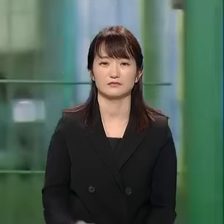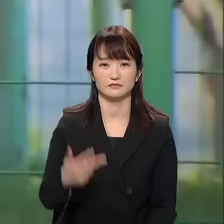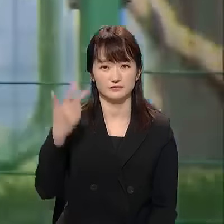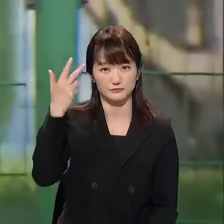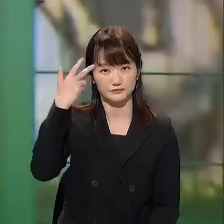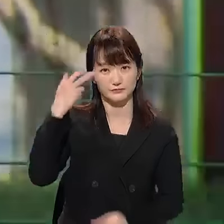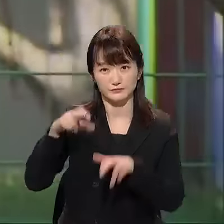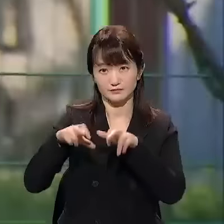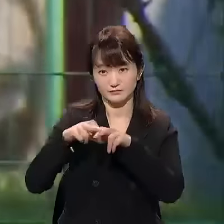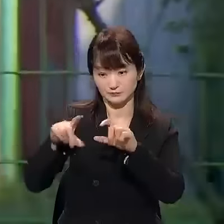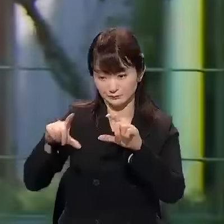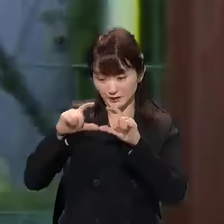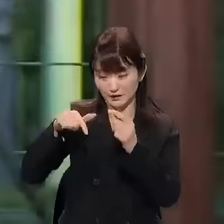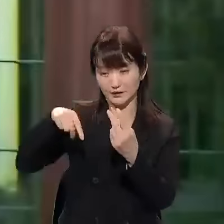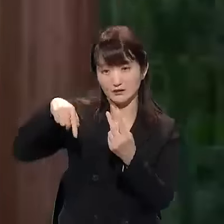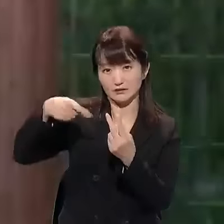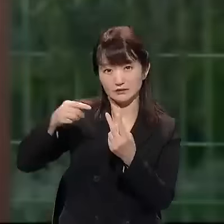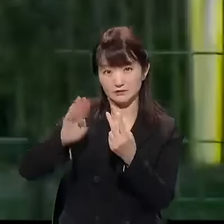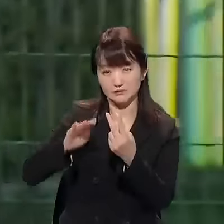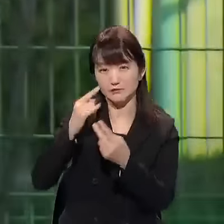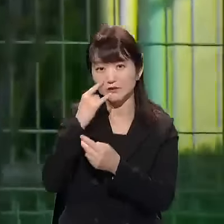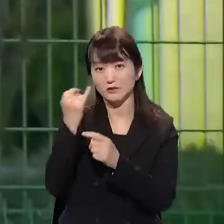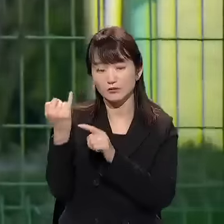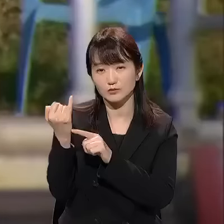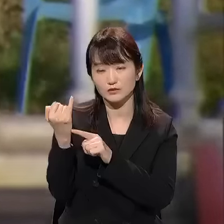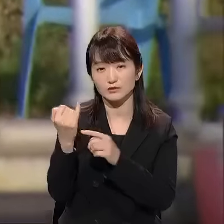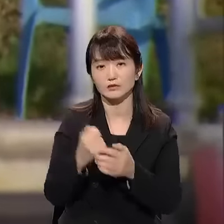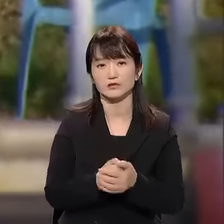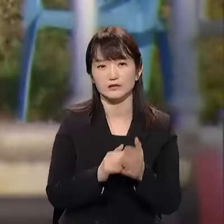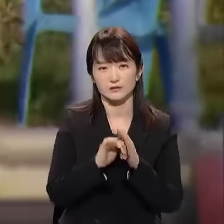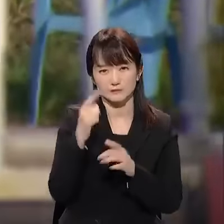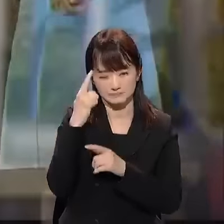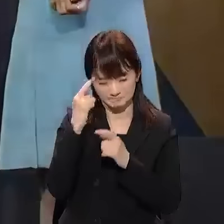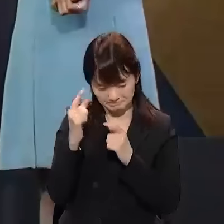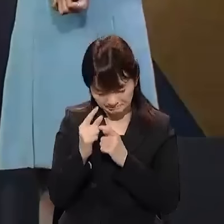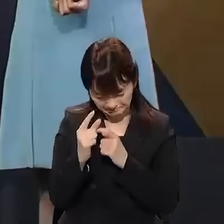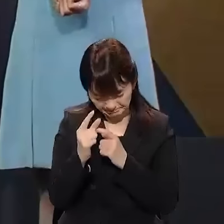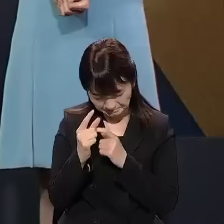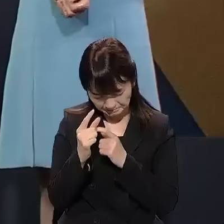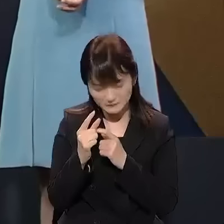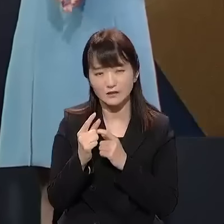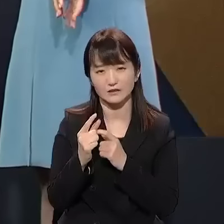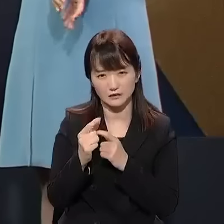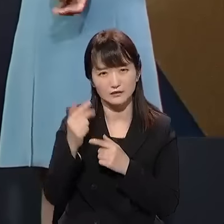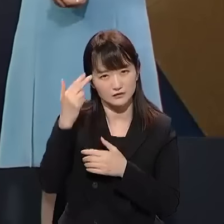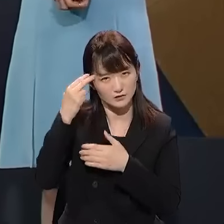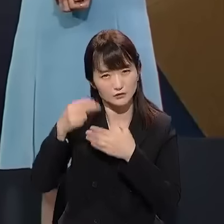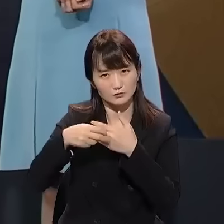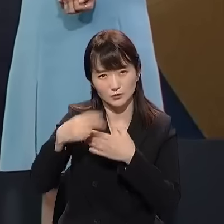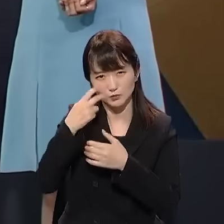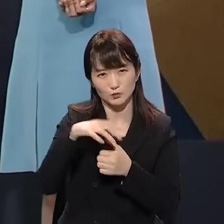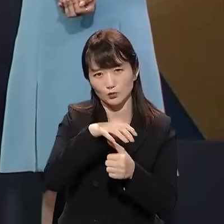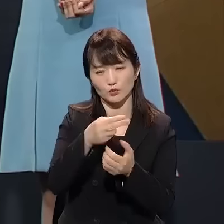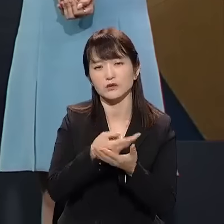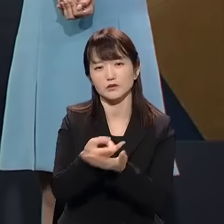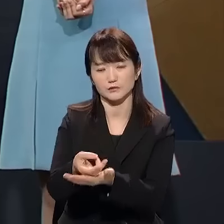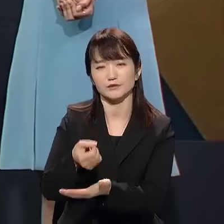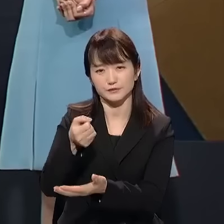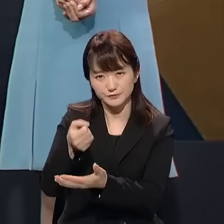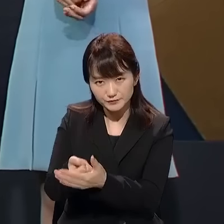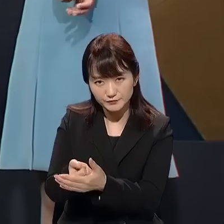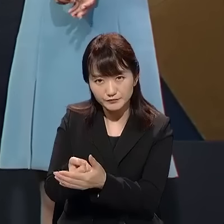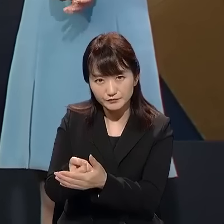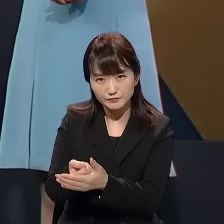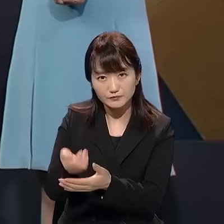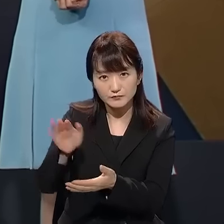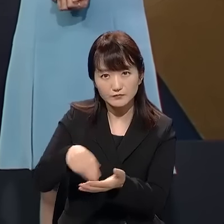지적장애 2급을 앓고 있는 어머니 가족들은 긴 고심 끝에 정신병원 보호 입원을 결정했습니다